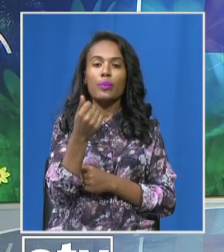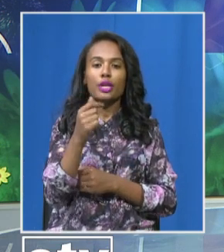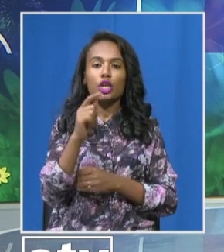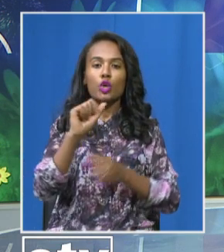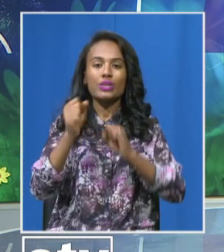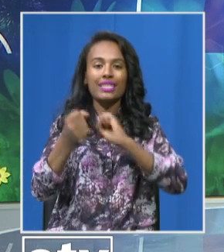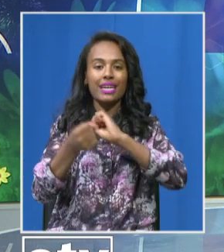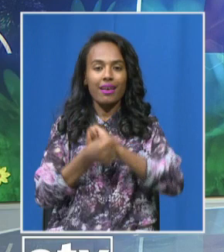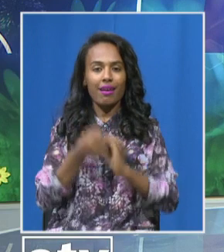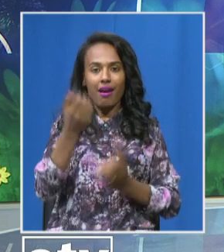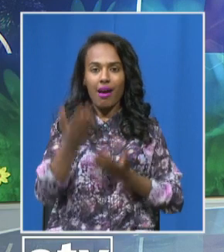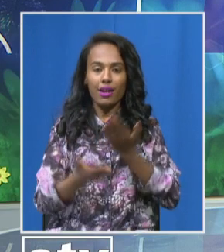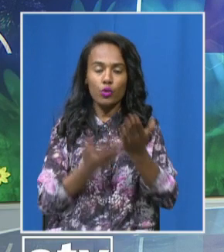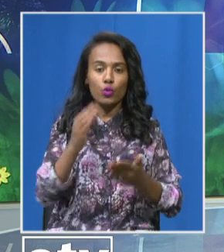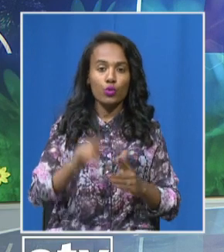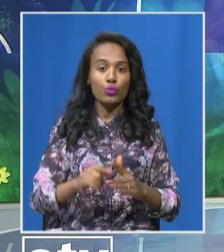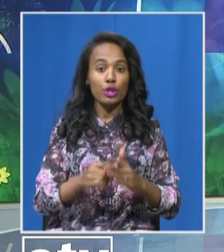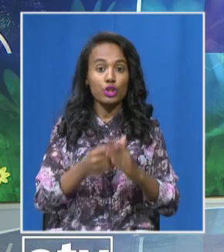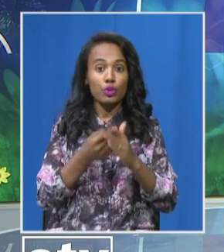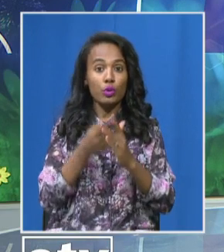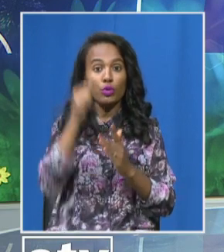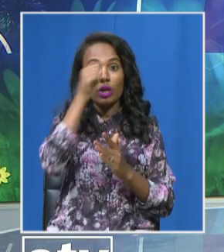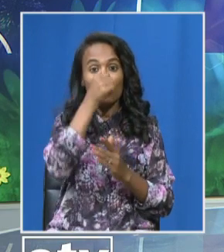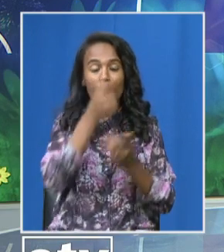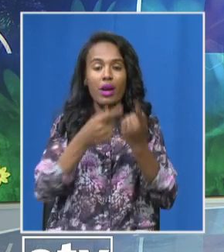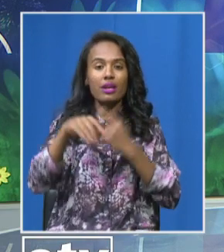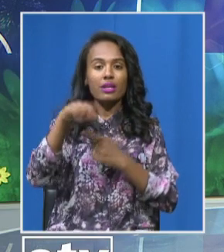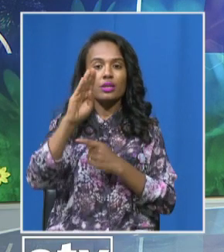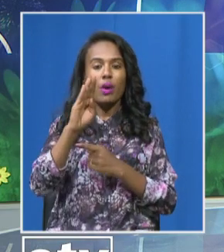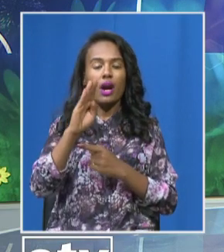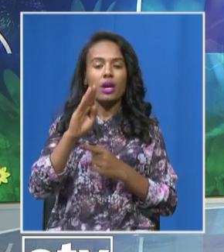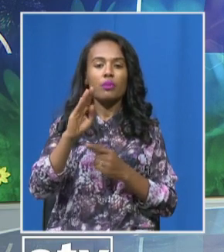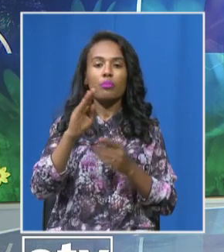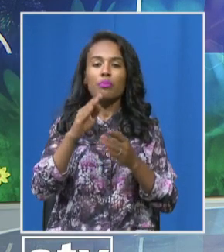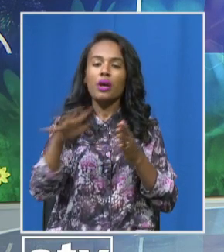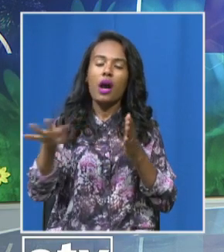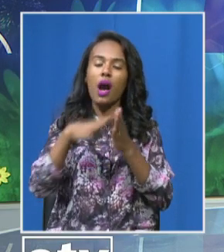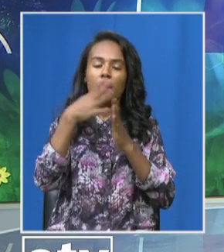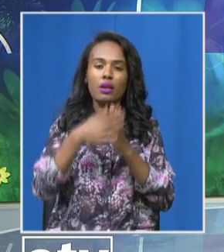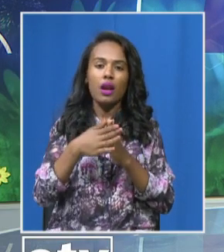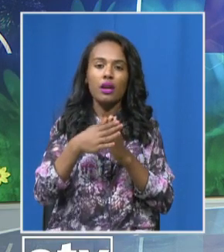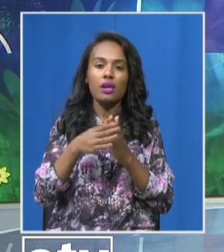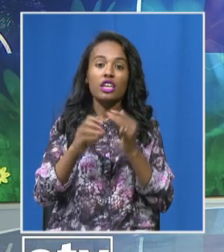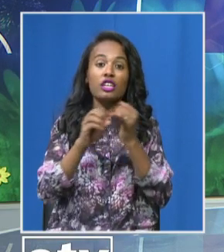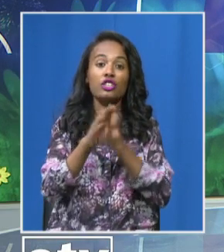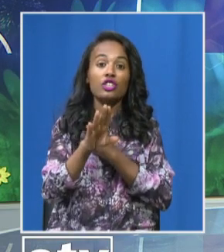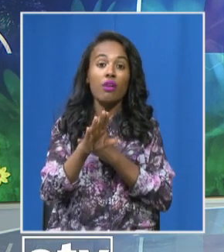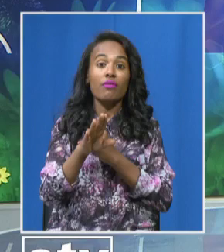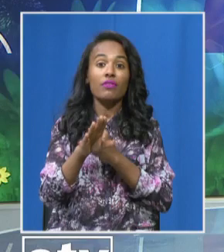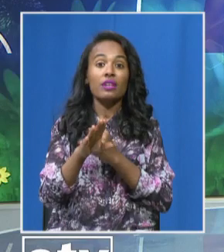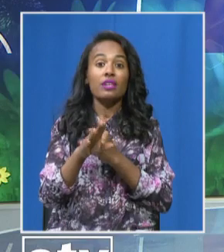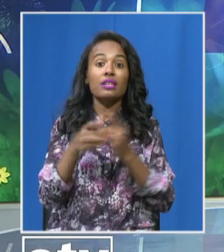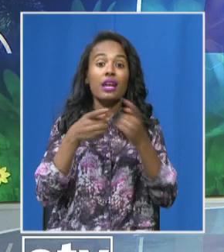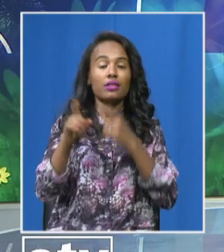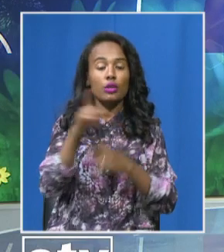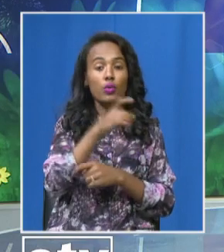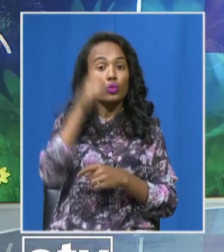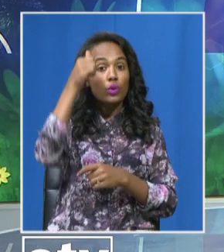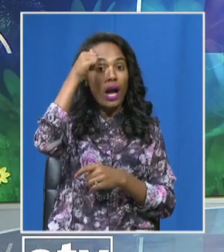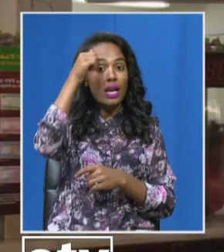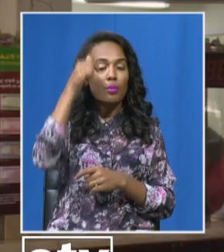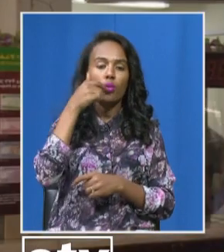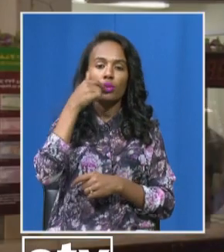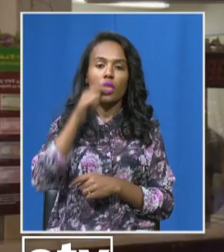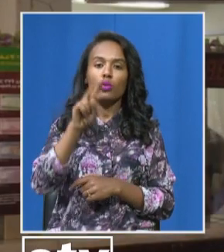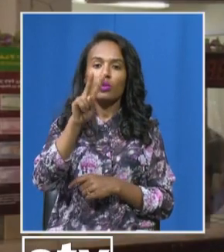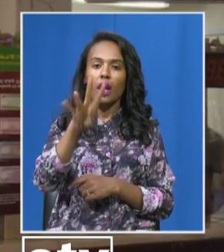ኖት ቅየራ አገልግሎት መጀመሩን የኢትዮጵያ ንግድ ባንክ ባህር ዳር ዲስትሪክት ዳይሬክተር የሆኑት አንማ ወርቅነህ በስነ ስርዓቱ ላይ ተናግረዋል።